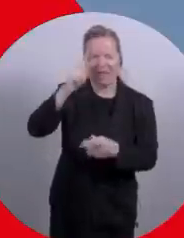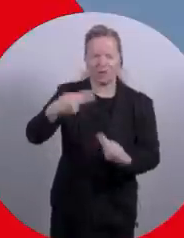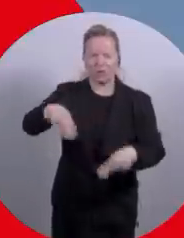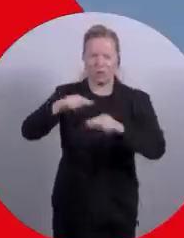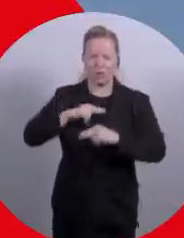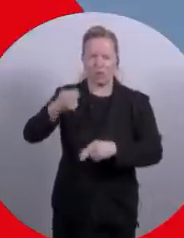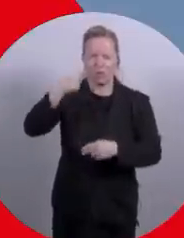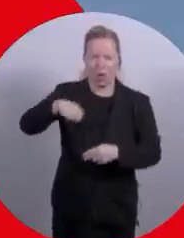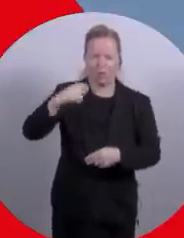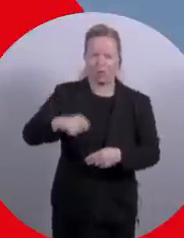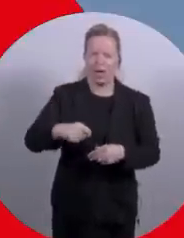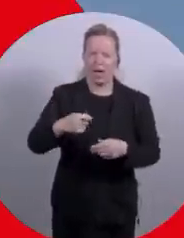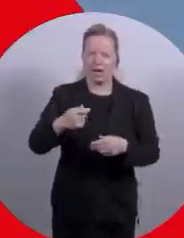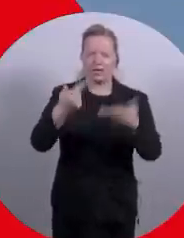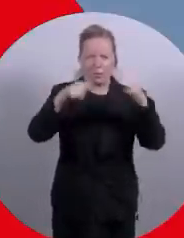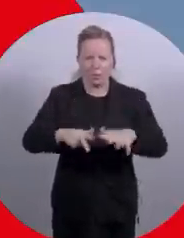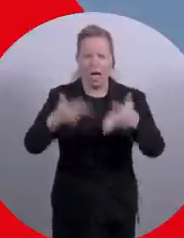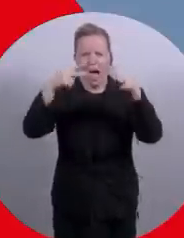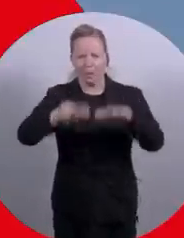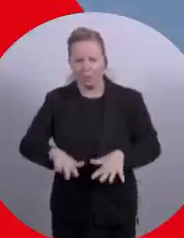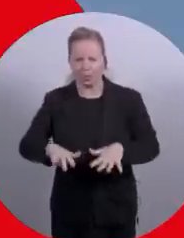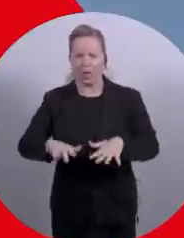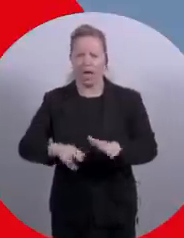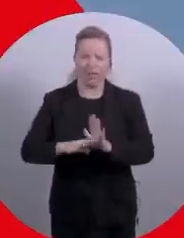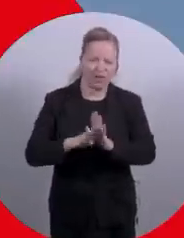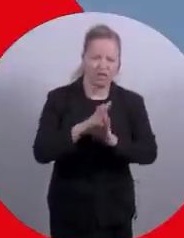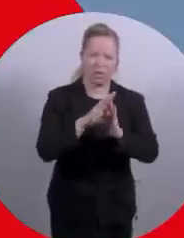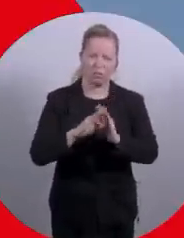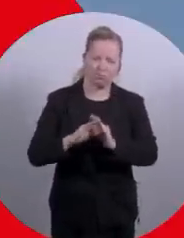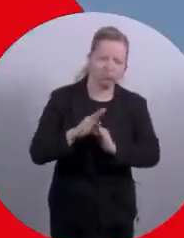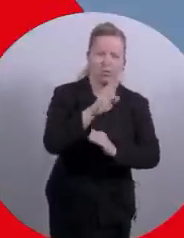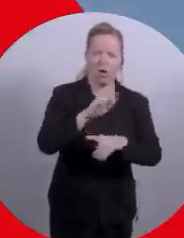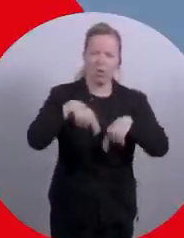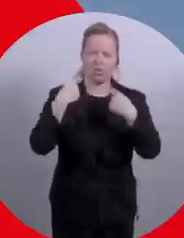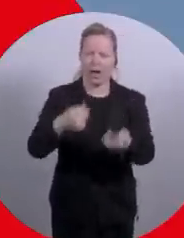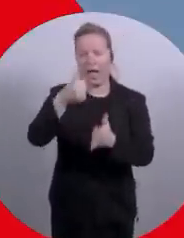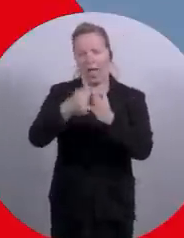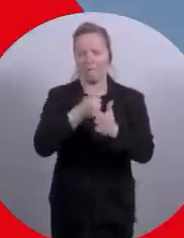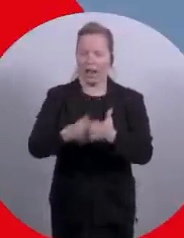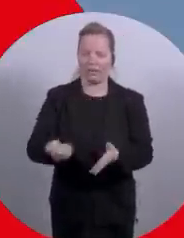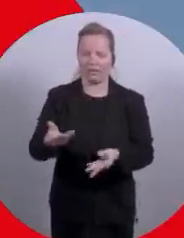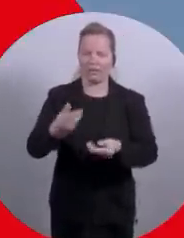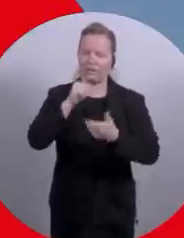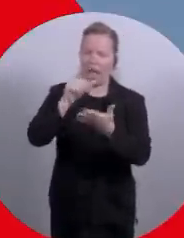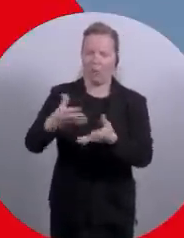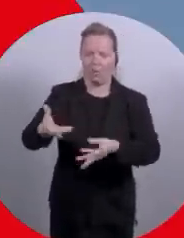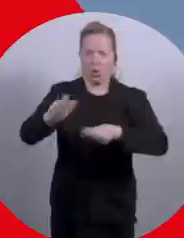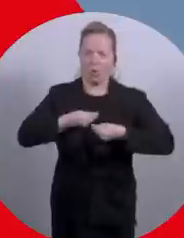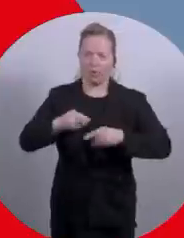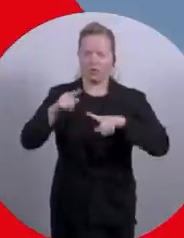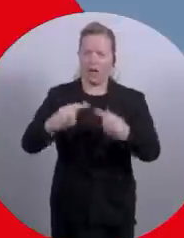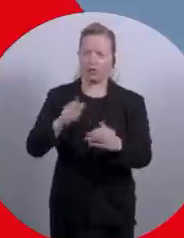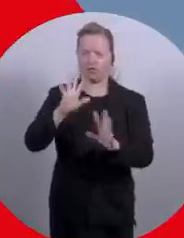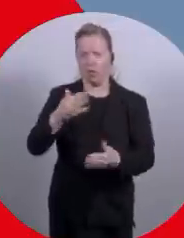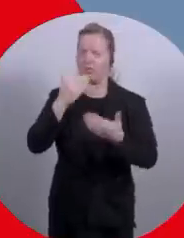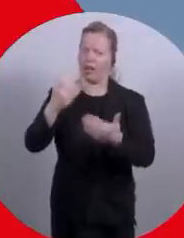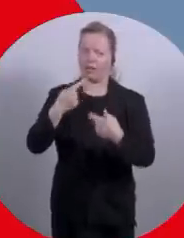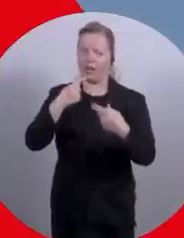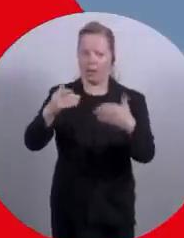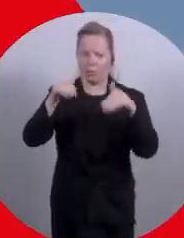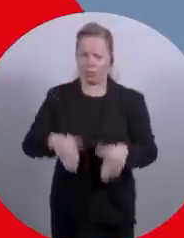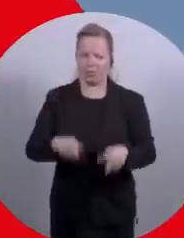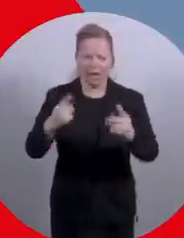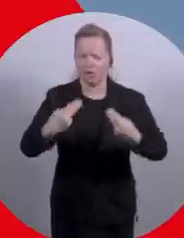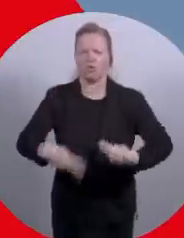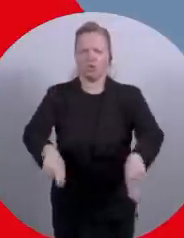sind oder acht Monaten Hochinflation danke nein wir sind offensives Gegenteil wir gehen wieder zurück auf